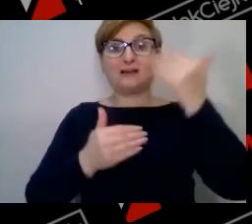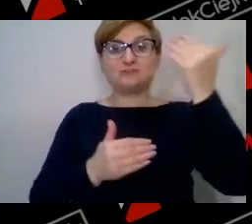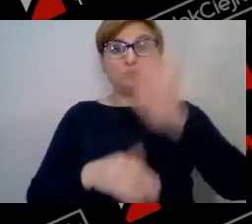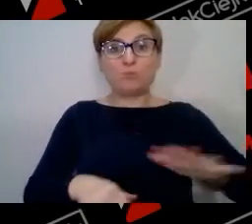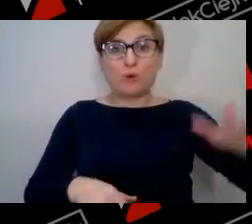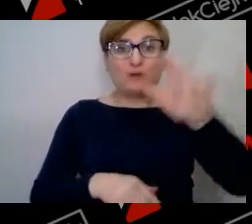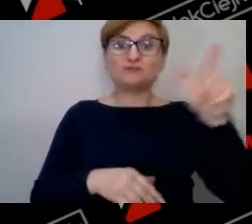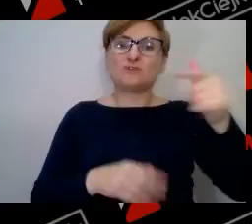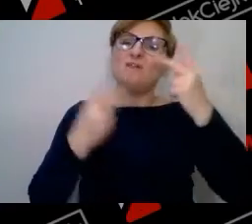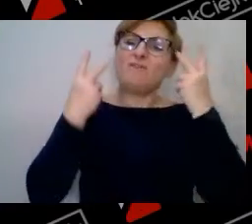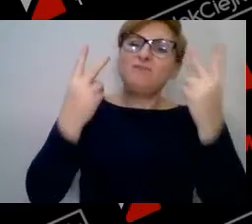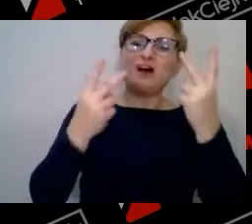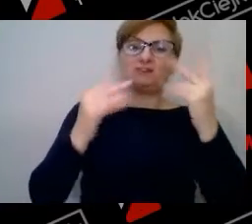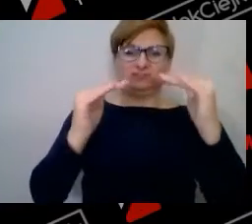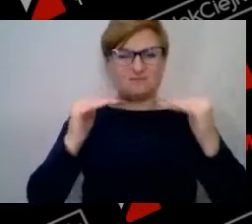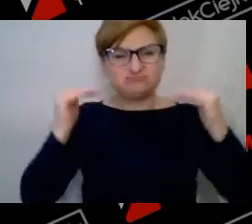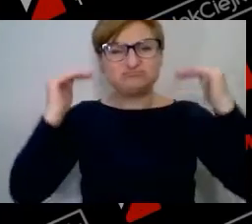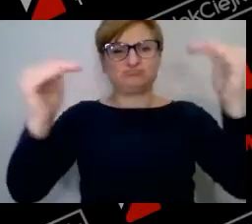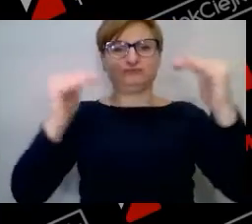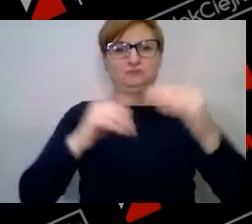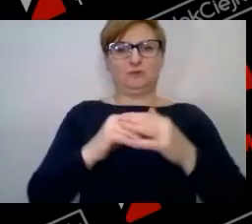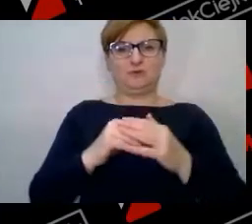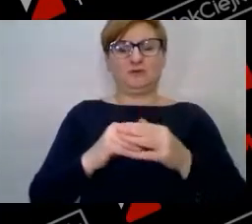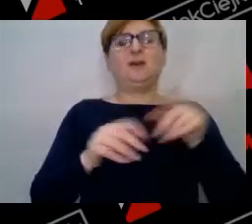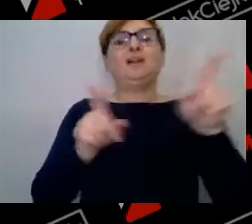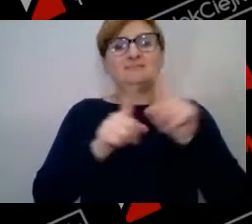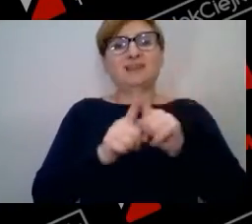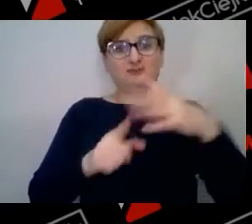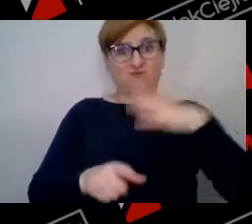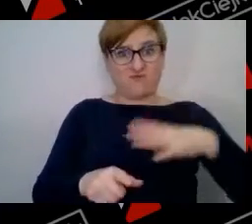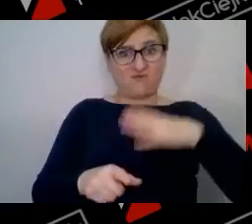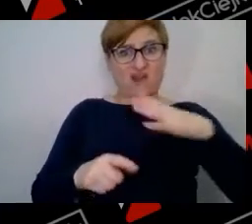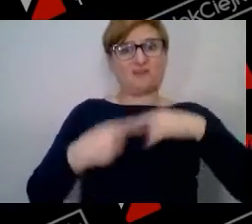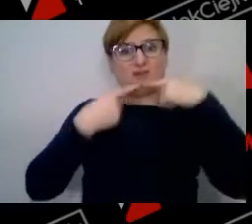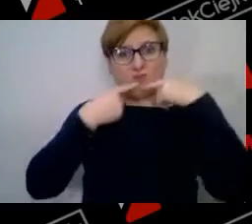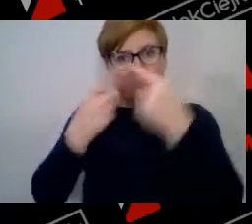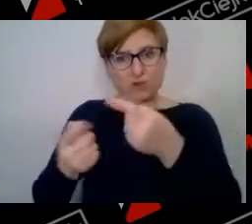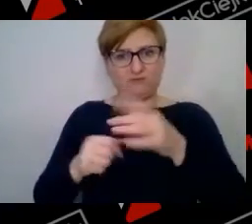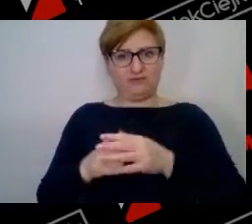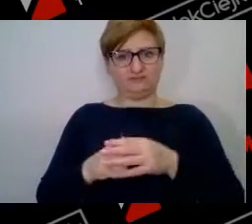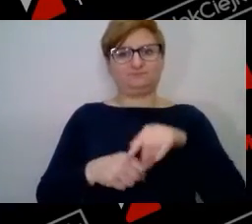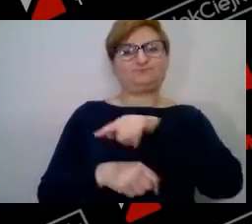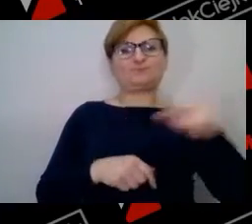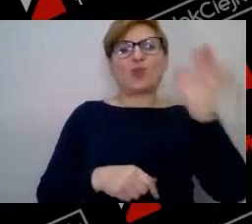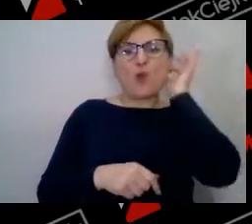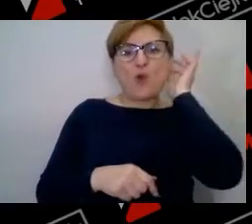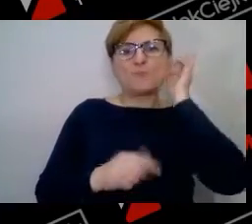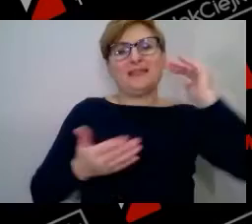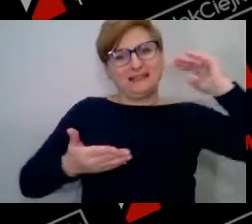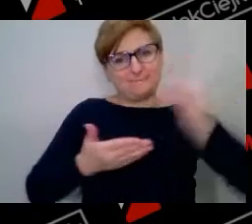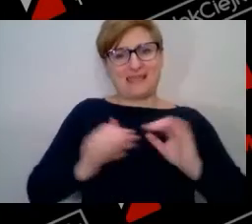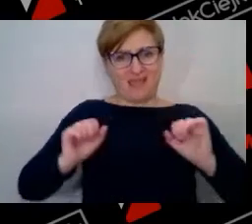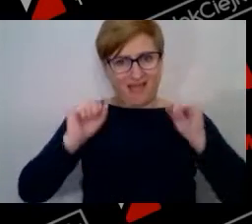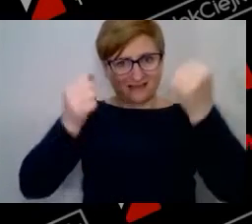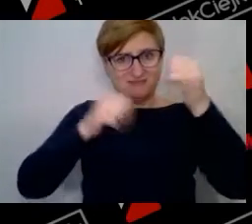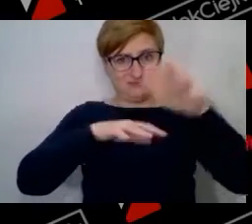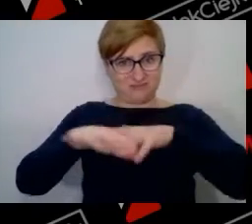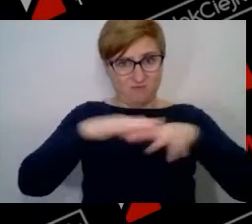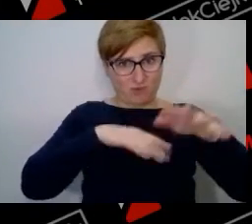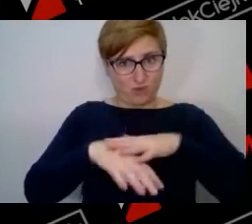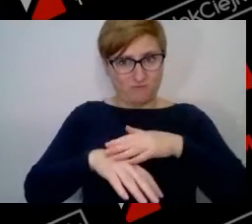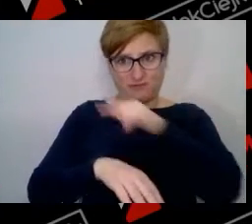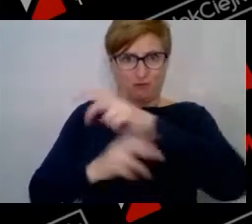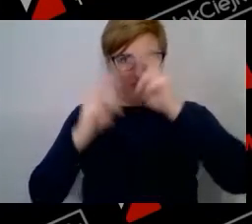budżetach samorządowym i państwowym. Warto jest podkreślić, że kobiety, pomimo tego, że są mniej aktywne zawodowo od mężczyzn, to nie pozostają